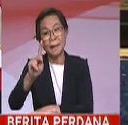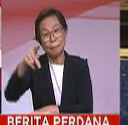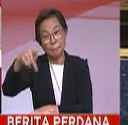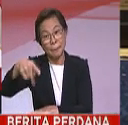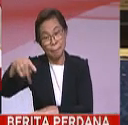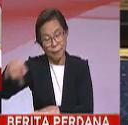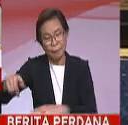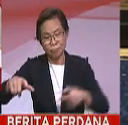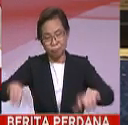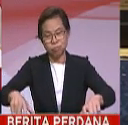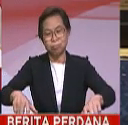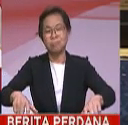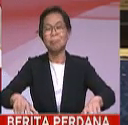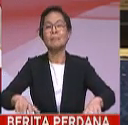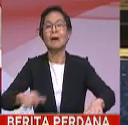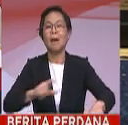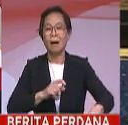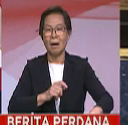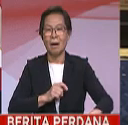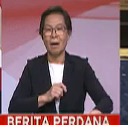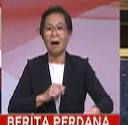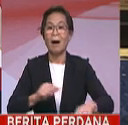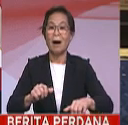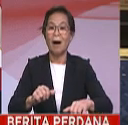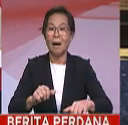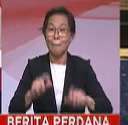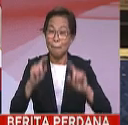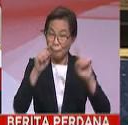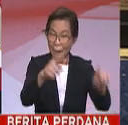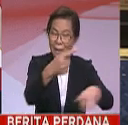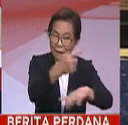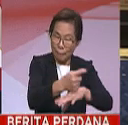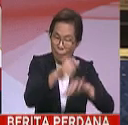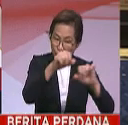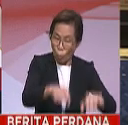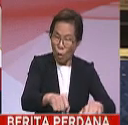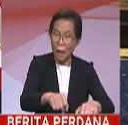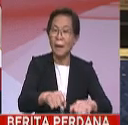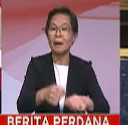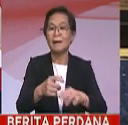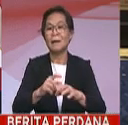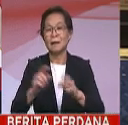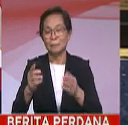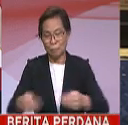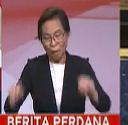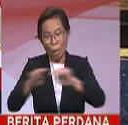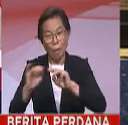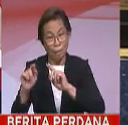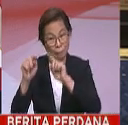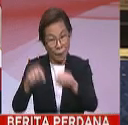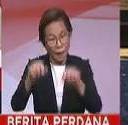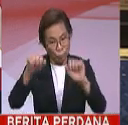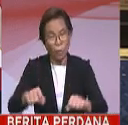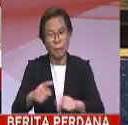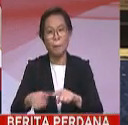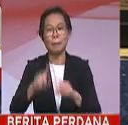masih dibenarkan dengan bilangan kehadiran minimum yang ditetapkan di dalam SOP.